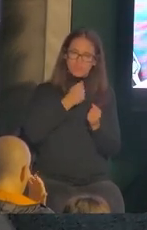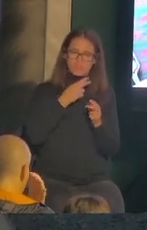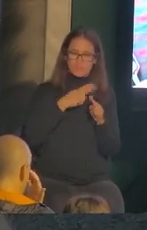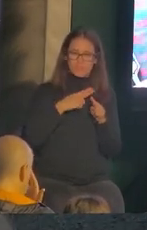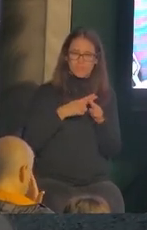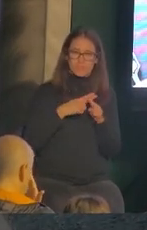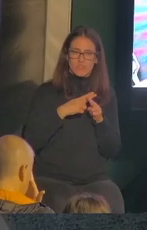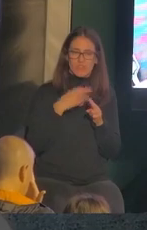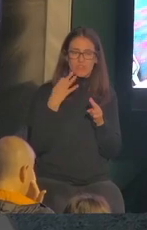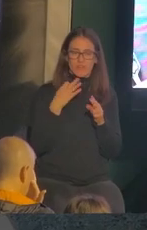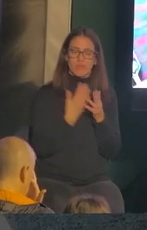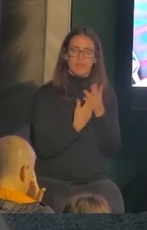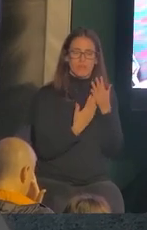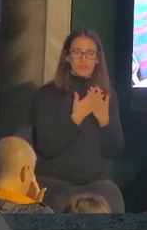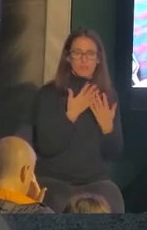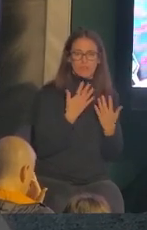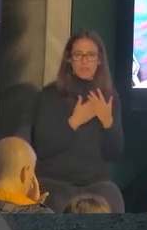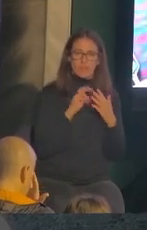treballar conjuntament